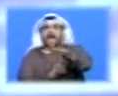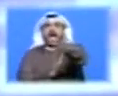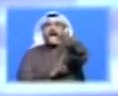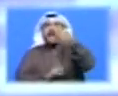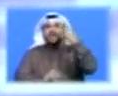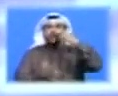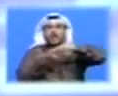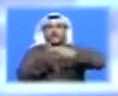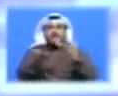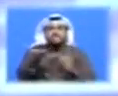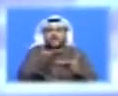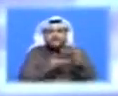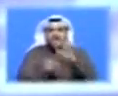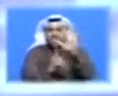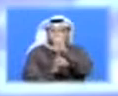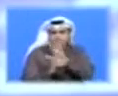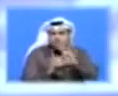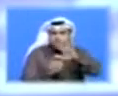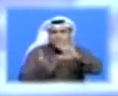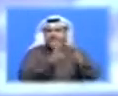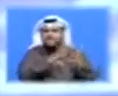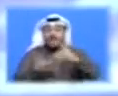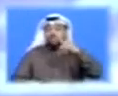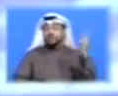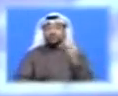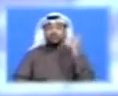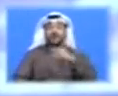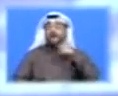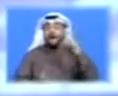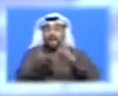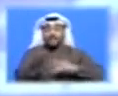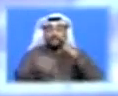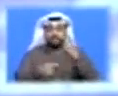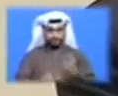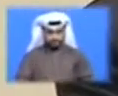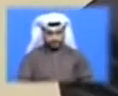الصدد وكيفية التعامل مع أي ظروف طارئة تحدث في الكويت.